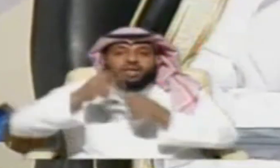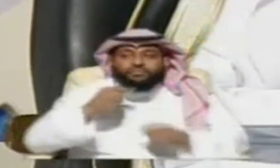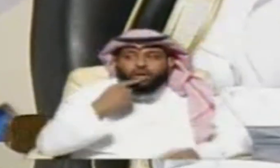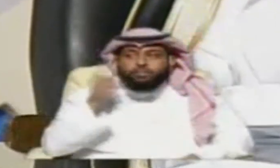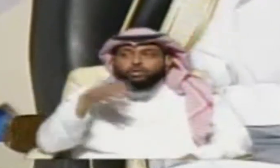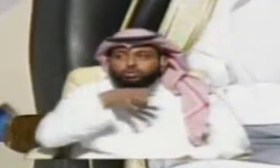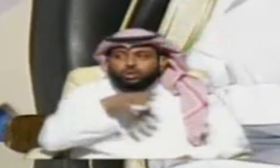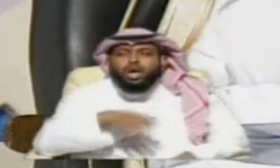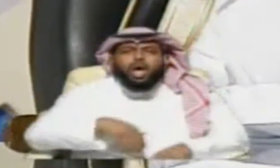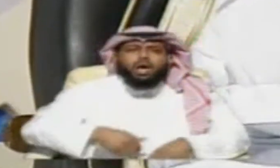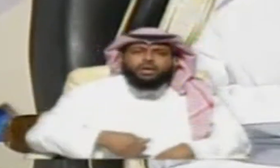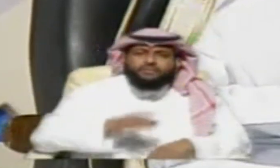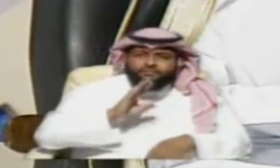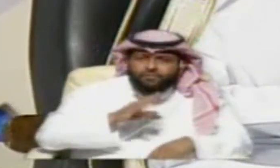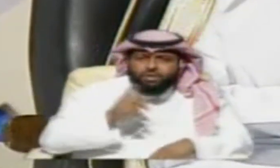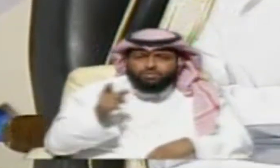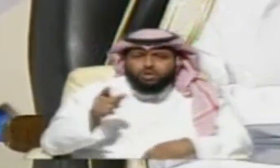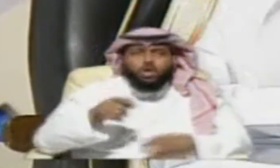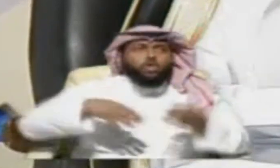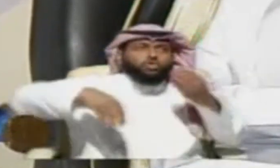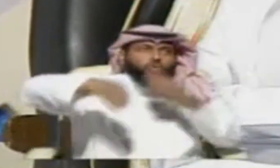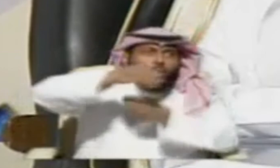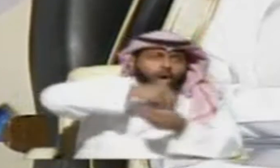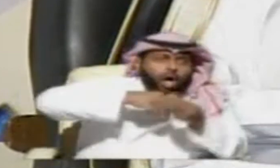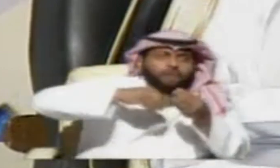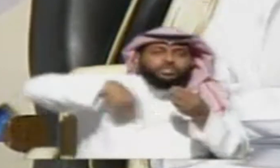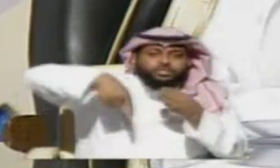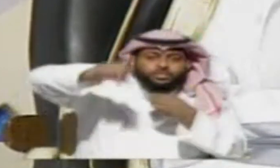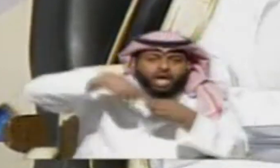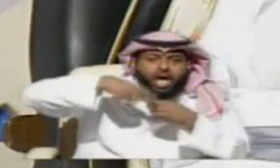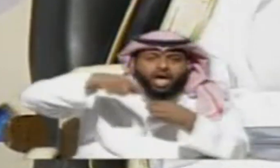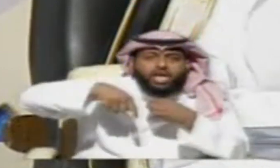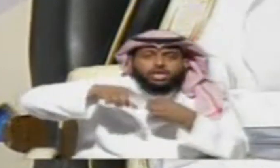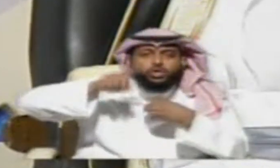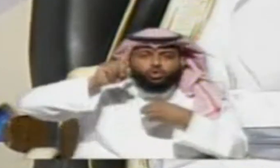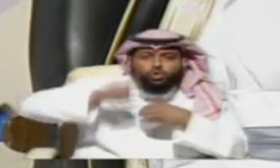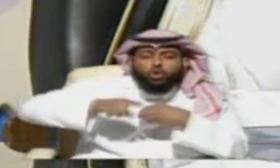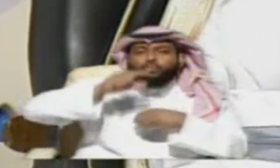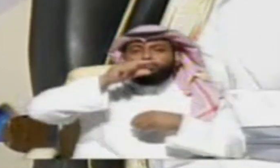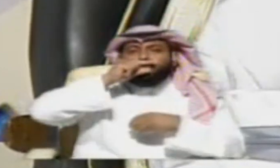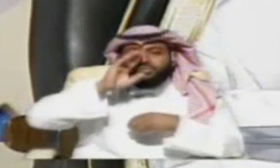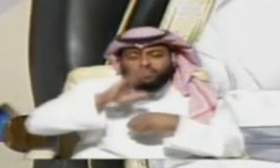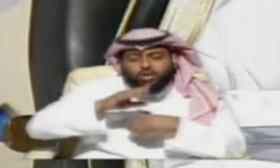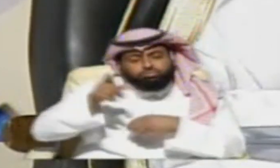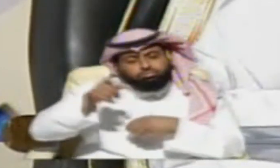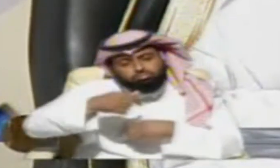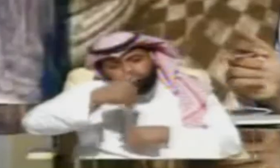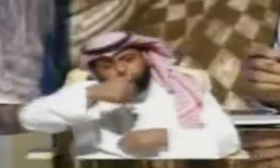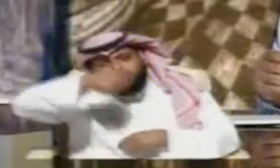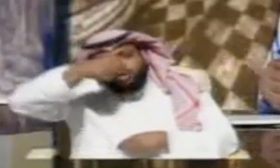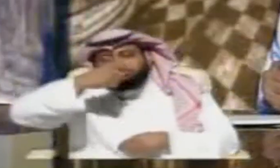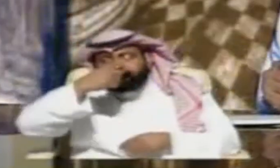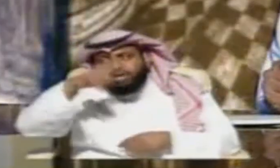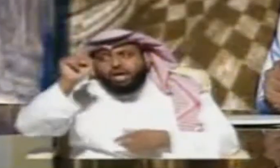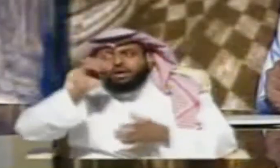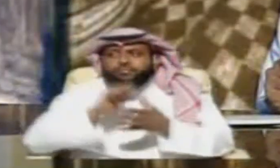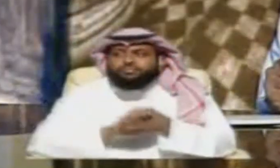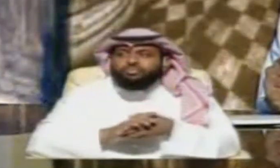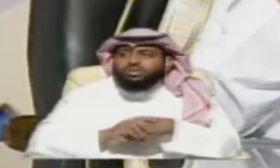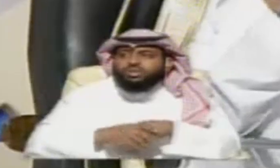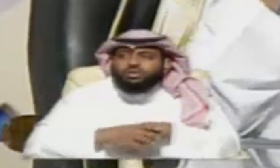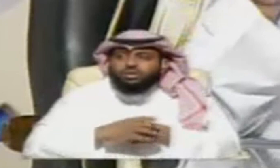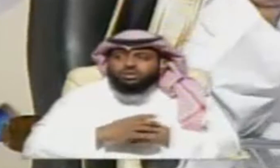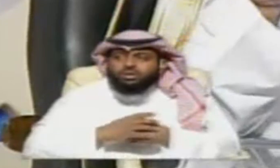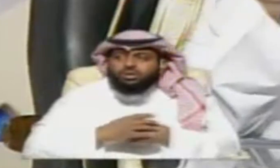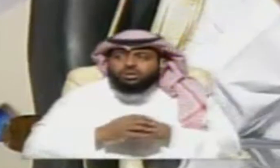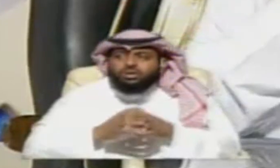العمرة وهي الطواف والسعي في رمضان فتعد عمرة في رمضان، لا يؤثر حتى ولو كان حتى